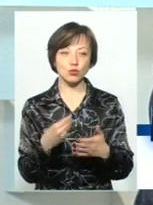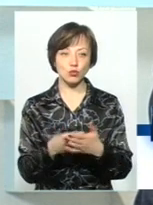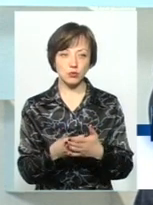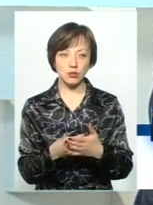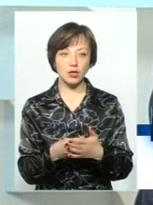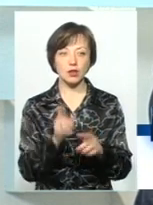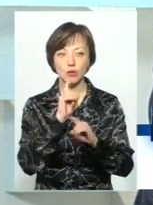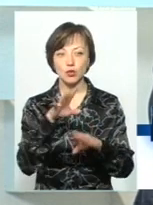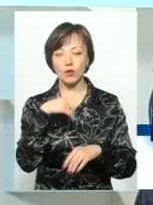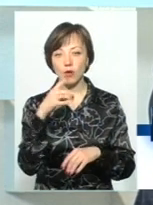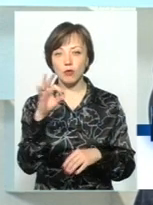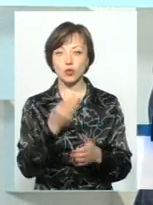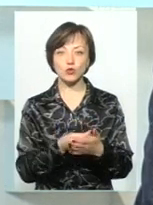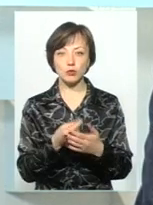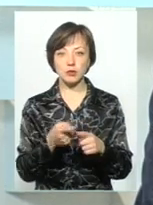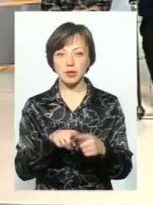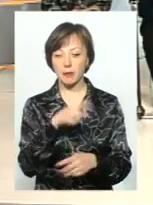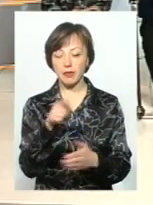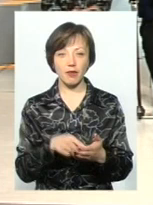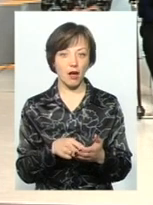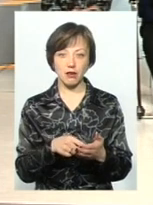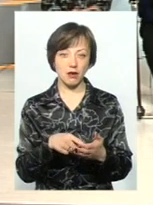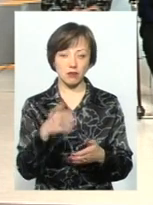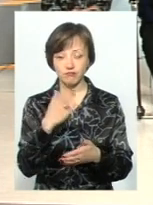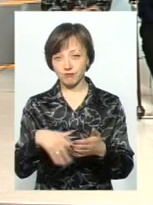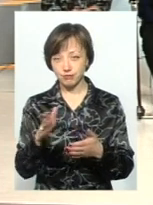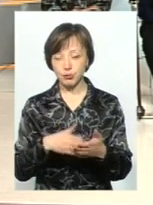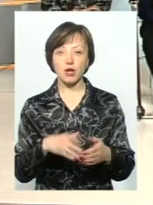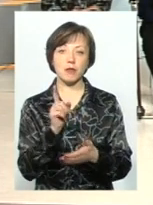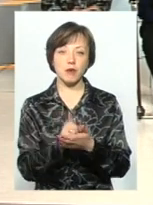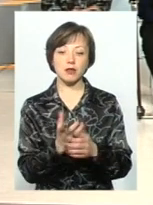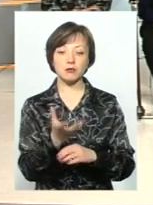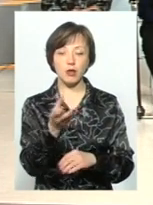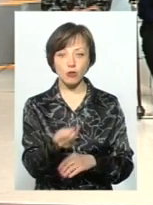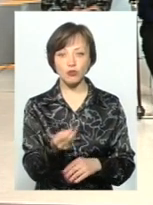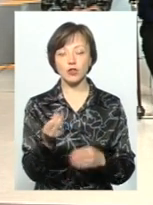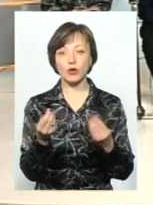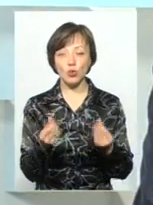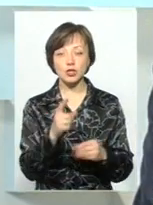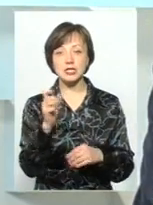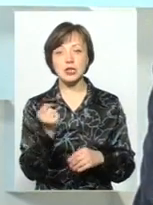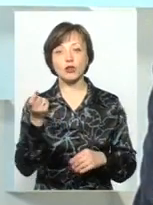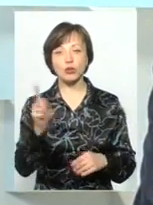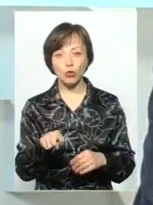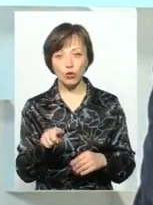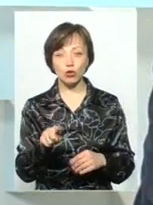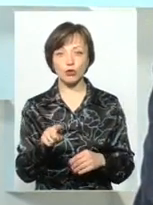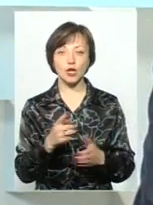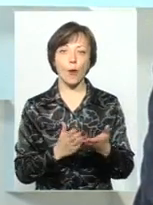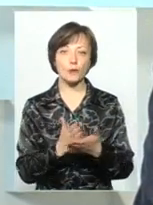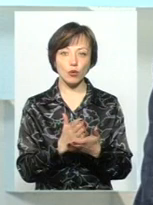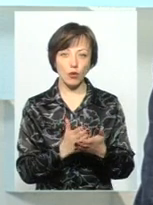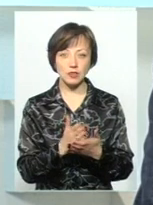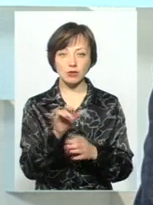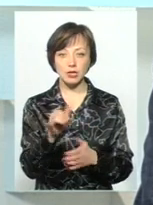ми вже не будемо говорити про суми, бо вже це питання поки не актуально, мали сплачувати певні суми за то, що, перше, вони обслуговуються